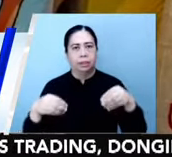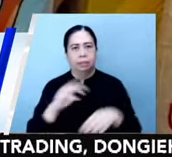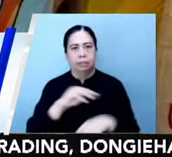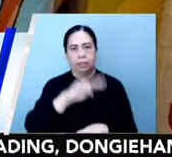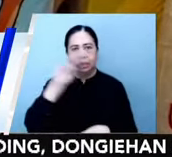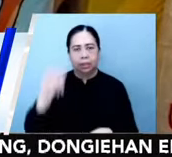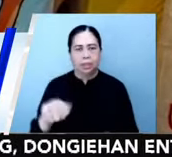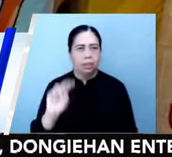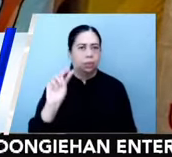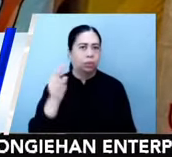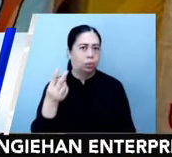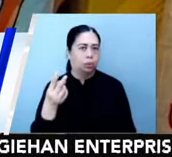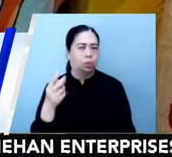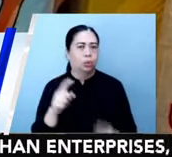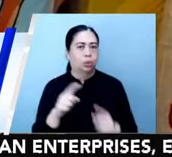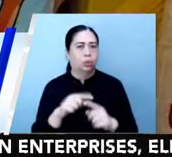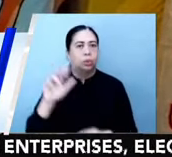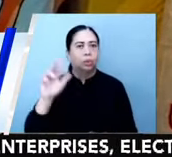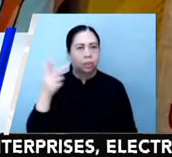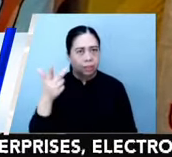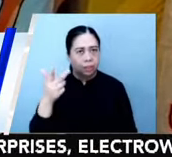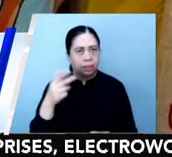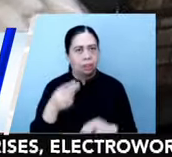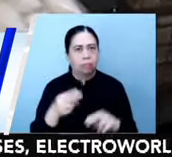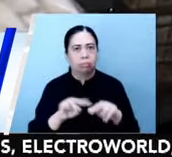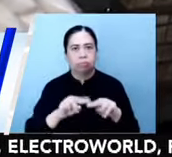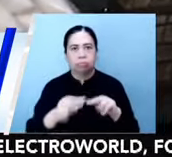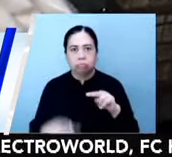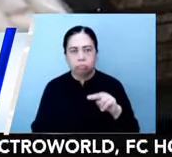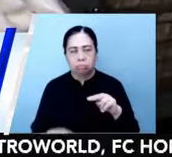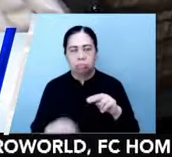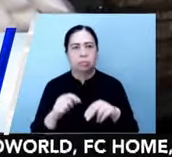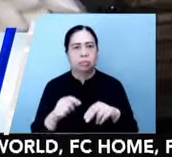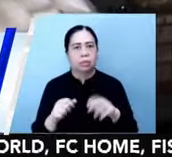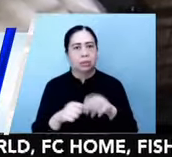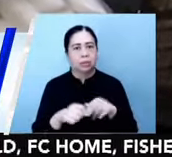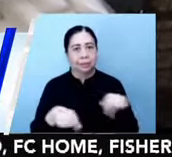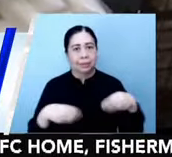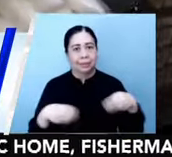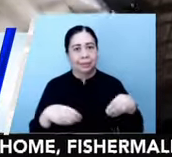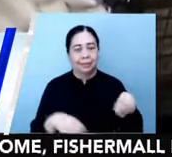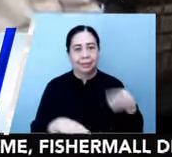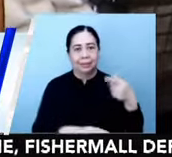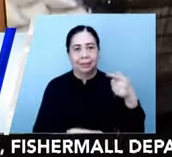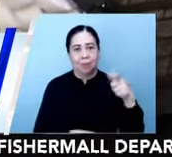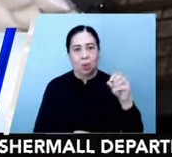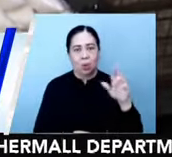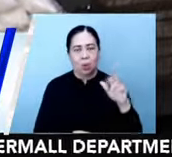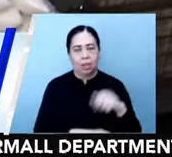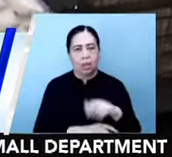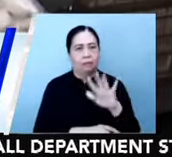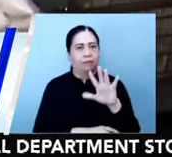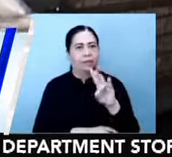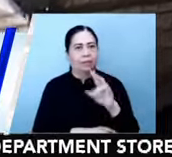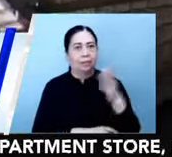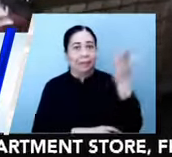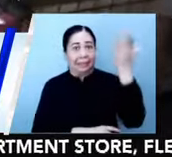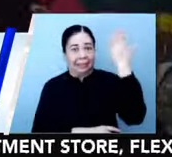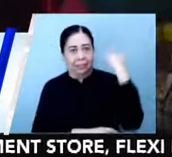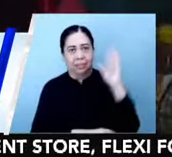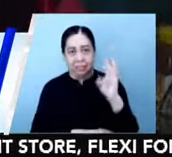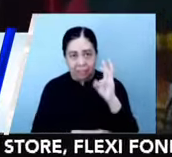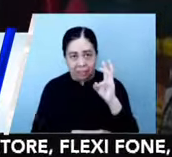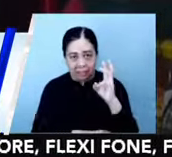hanggang 3 piso ang ibinaba ng kada kilo. Sa tindahan ni Aling Gloria, 57 pesos ngayon ang dating 60 pesos na bachelor